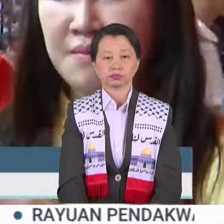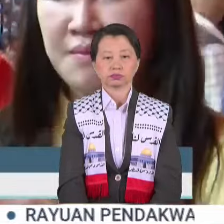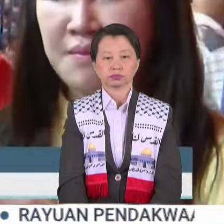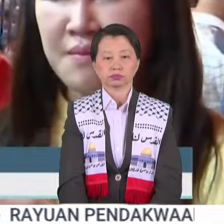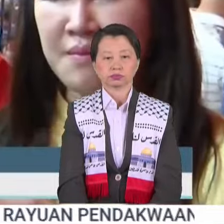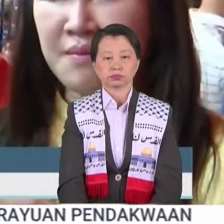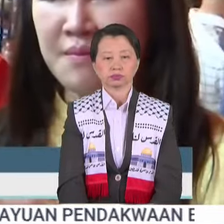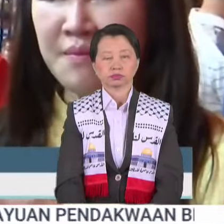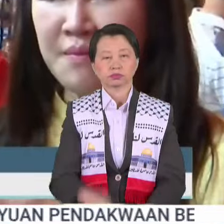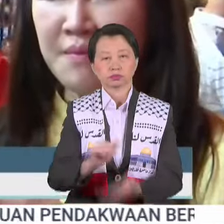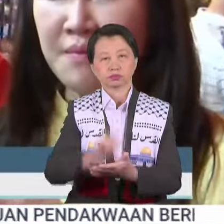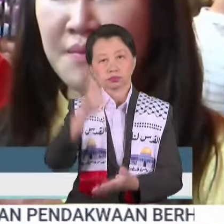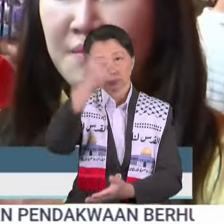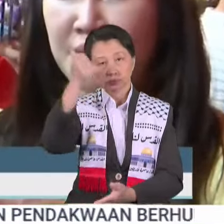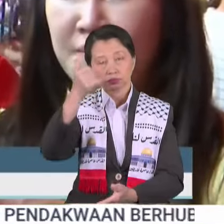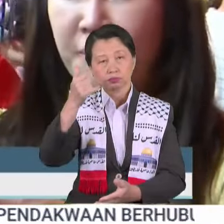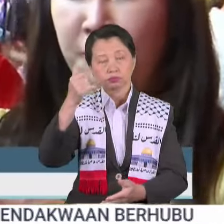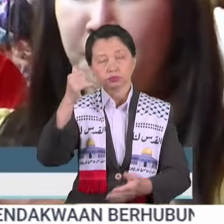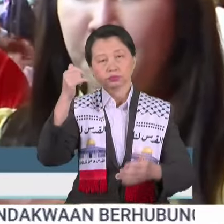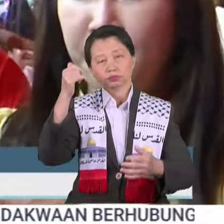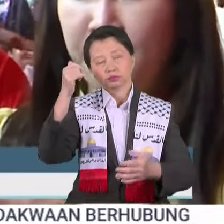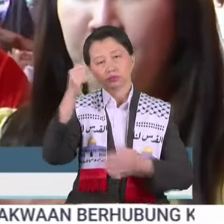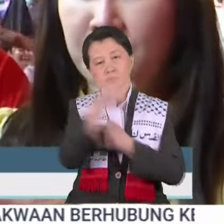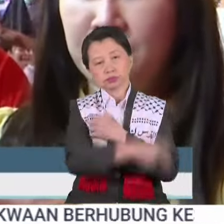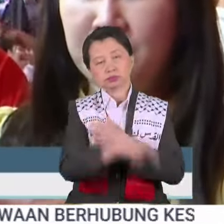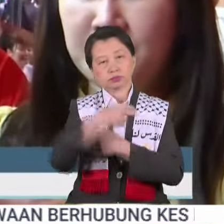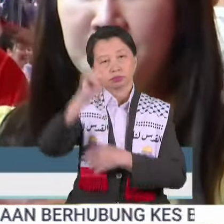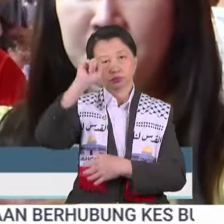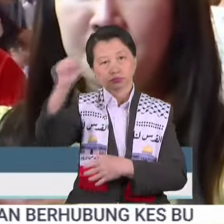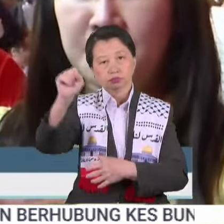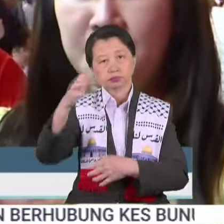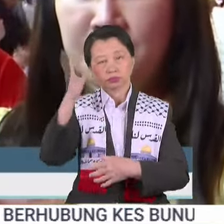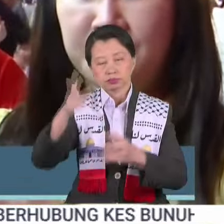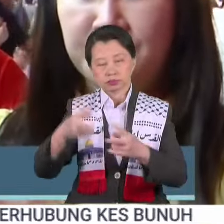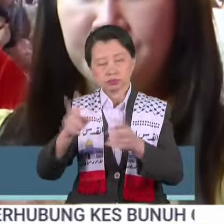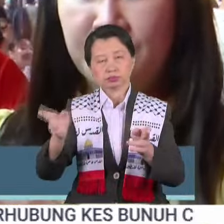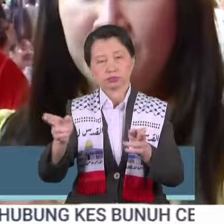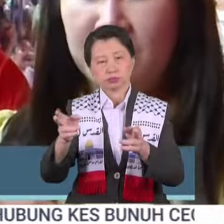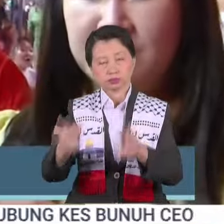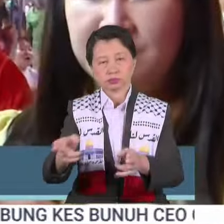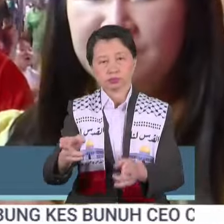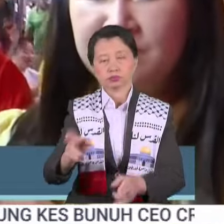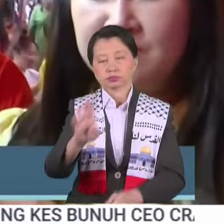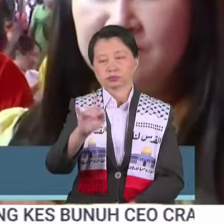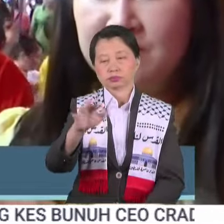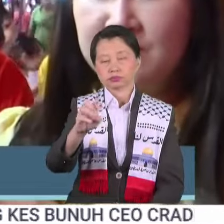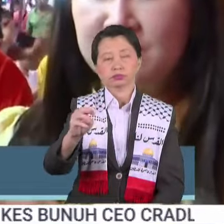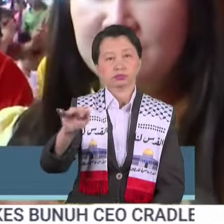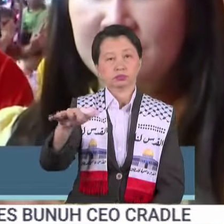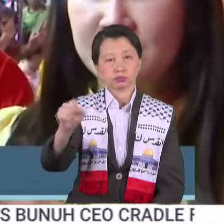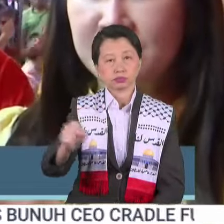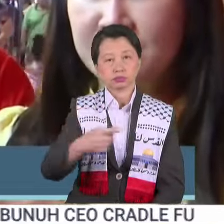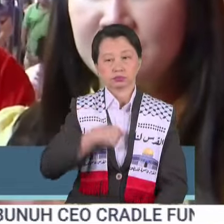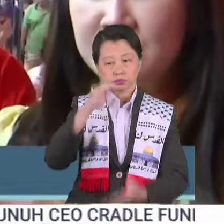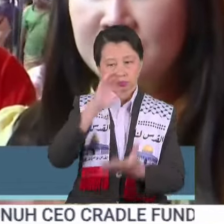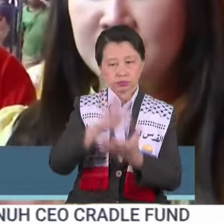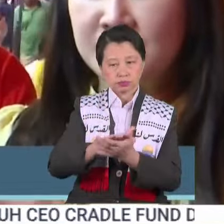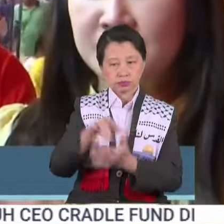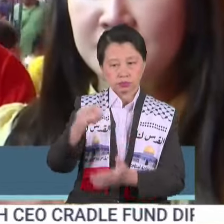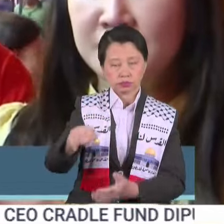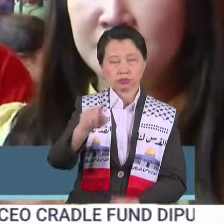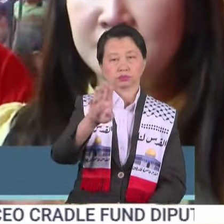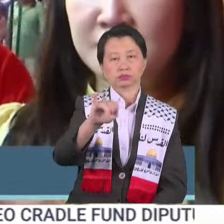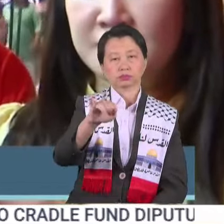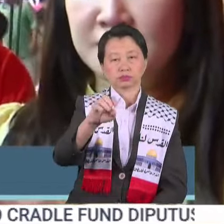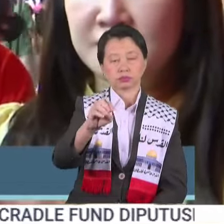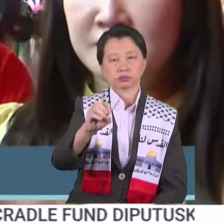So that is the reason why state government will launch the biomass policy very soon, and I believe that the biomass policy